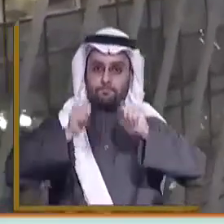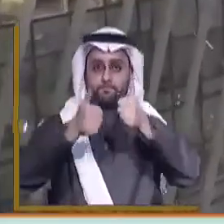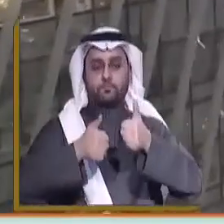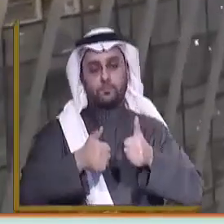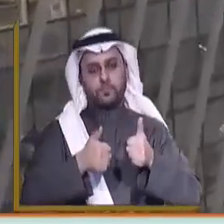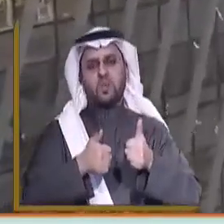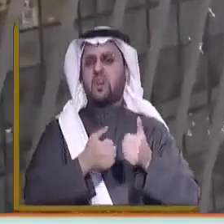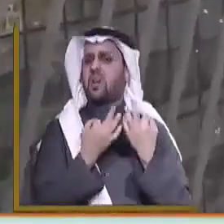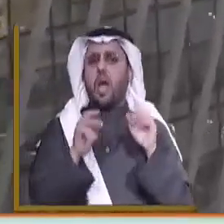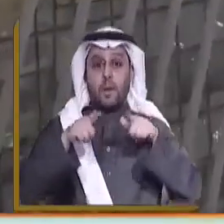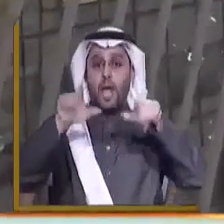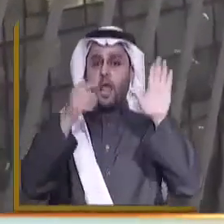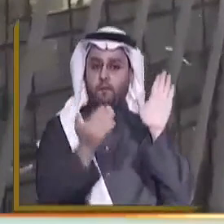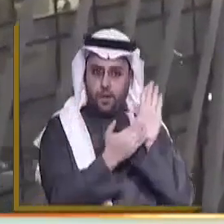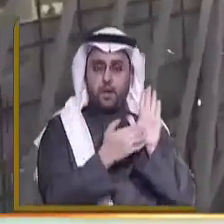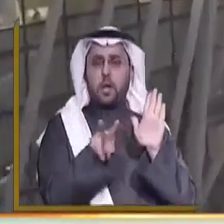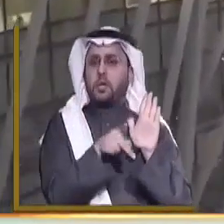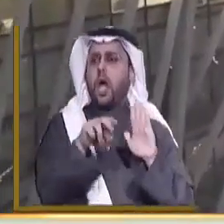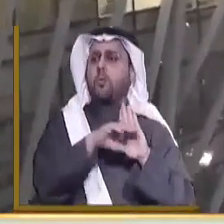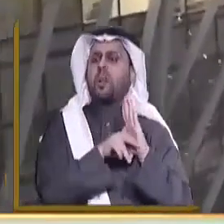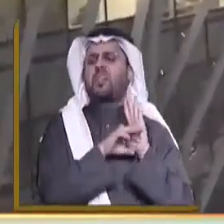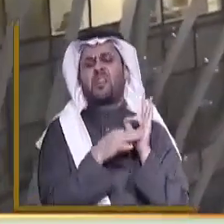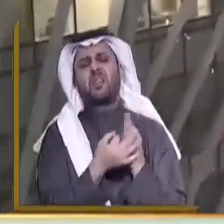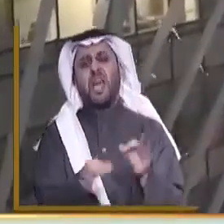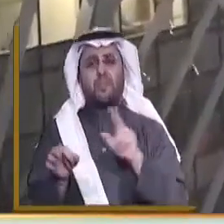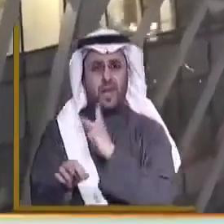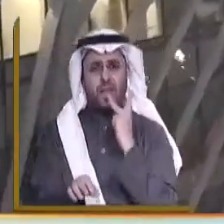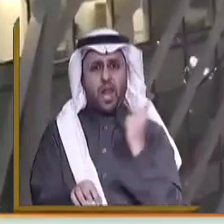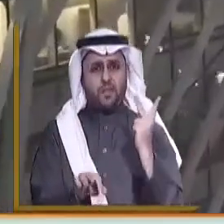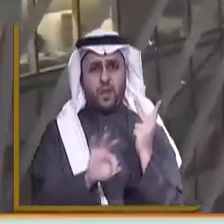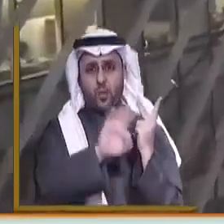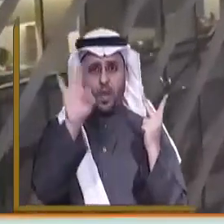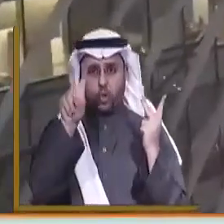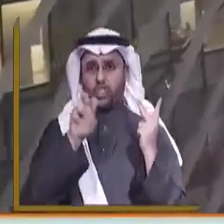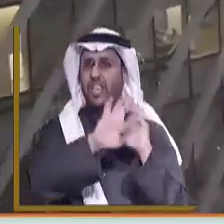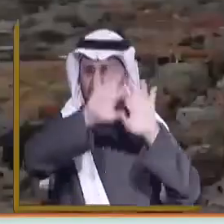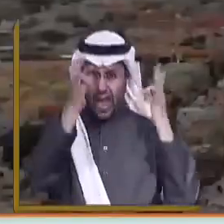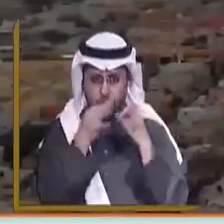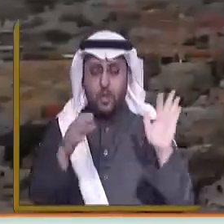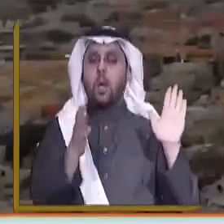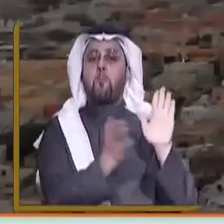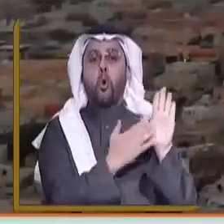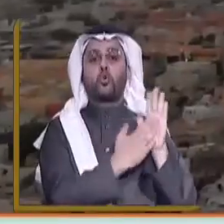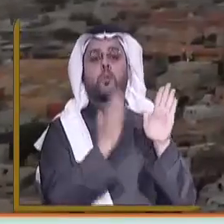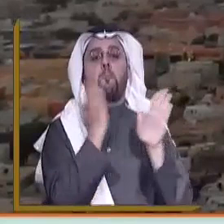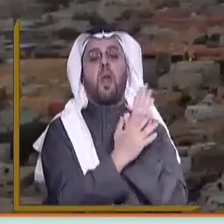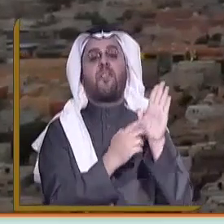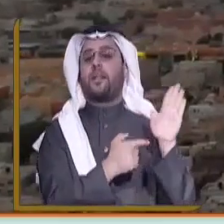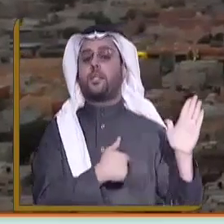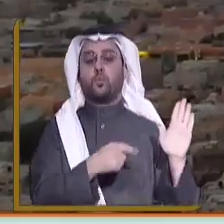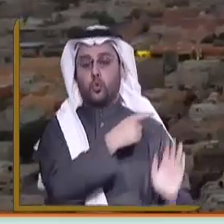مبادرات منظومه برنامج التحول الوطني وابرز الانجازات التي نتجت عن تلك الجهود